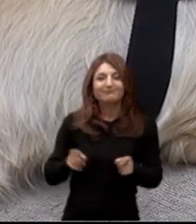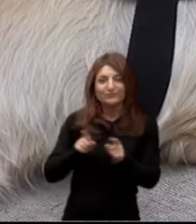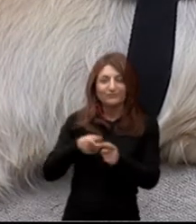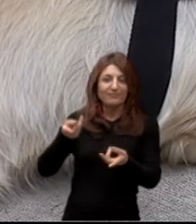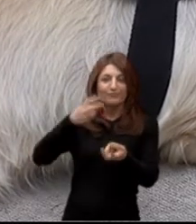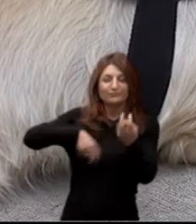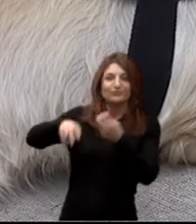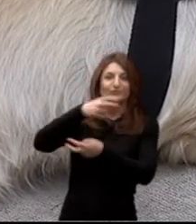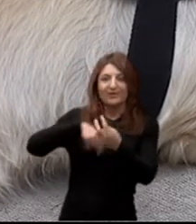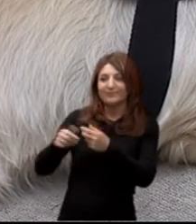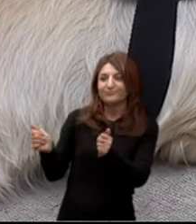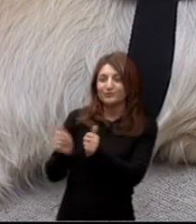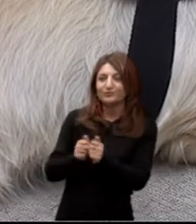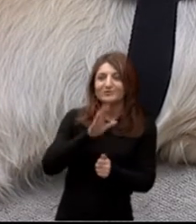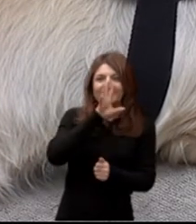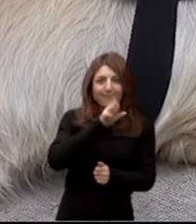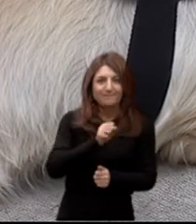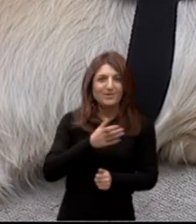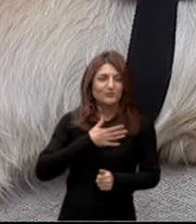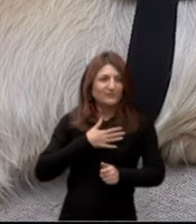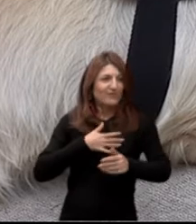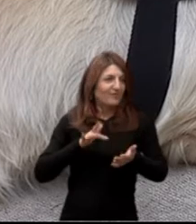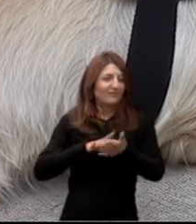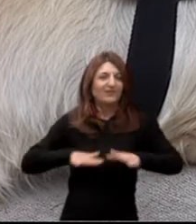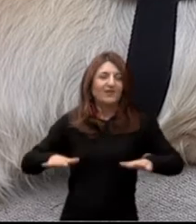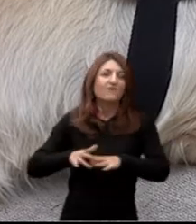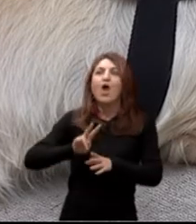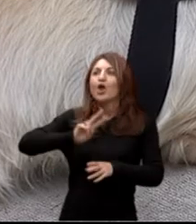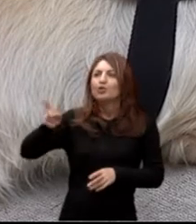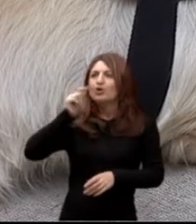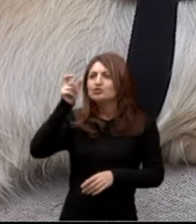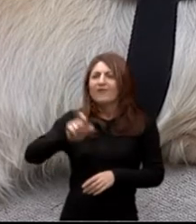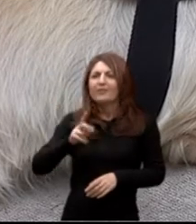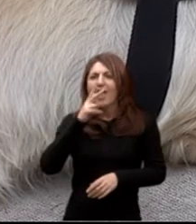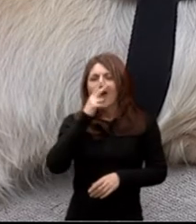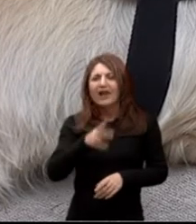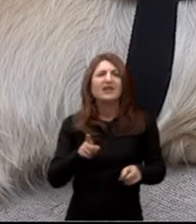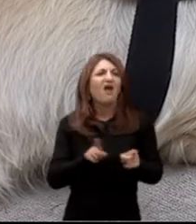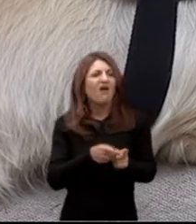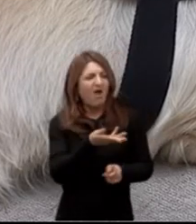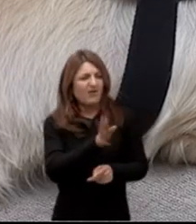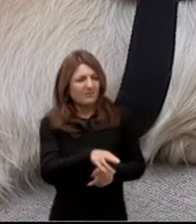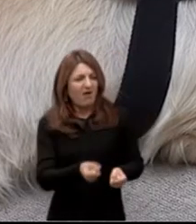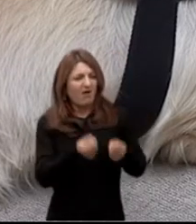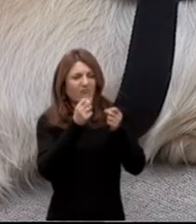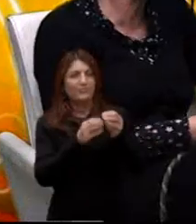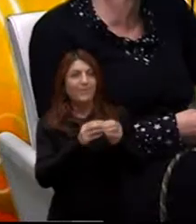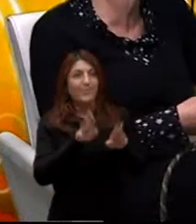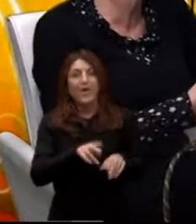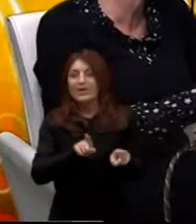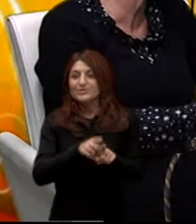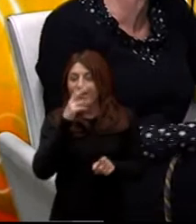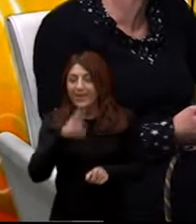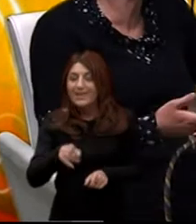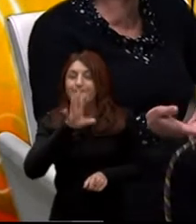šeću sa tim psom u svojoj okolini gdje ih onda savršeno. Drugi ljudi ne gledaju samo preko poteškoće, nego gledaju tog psa, pa